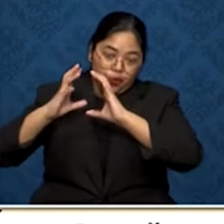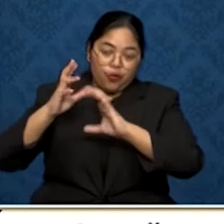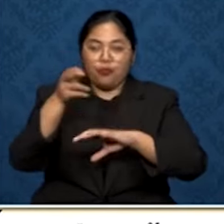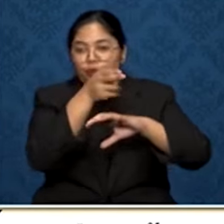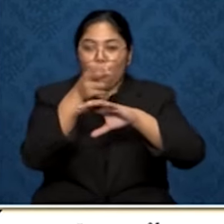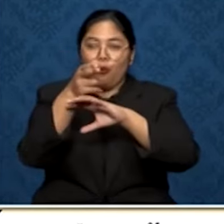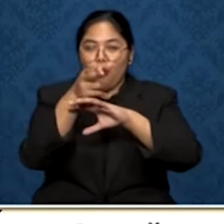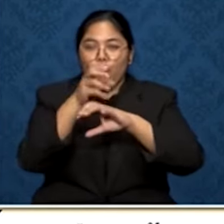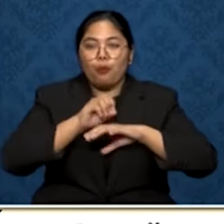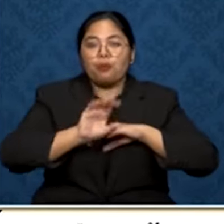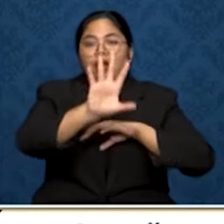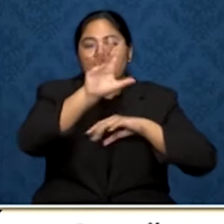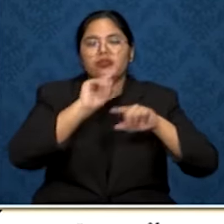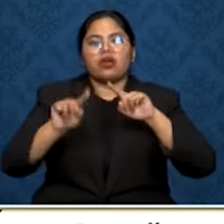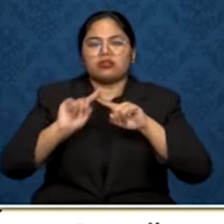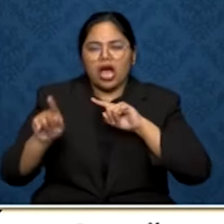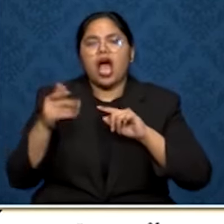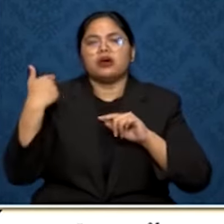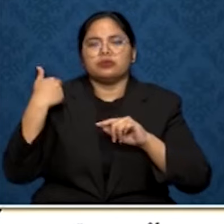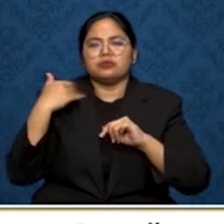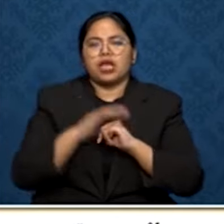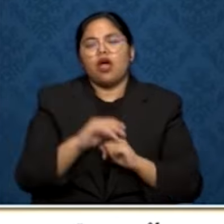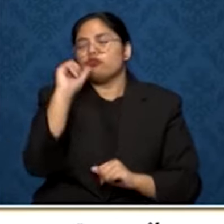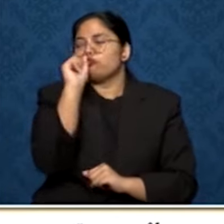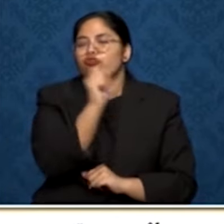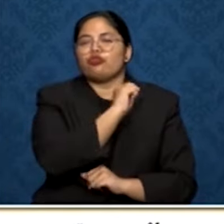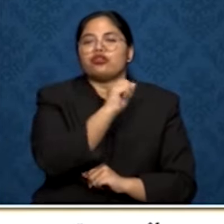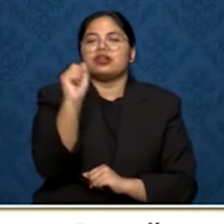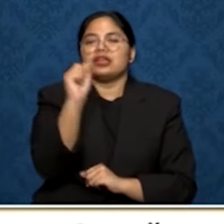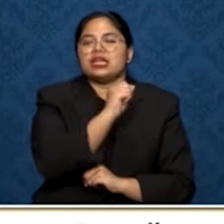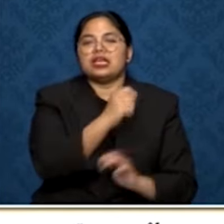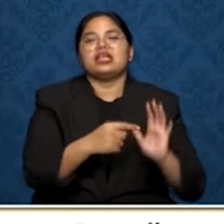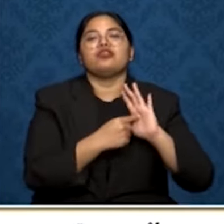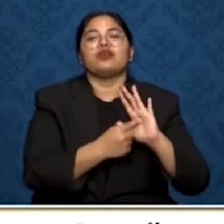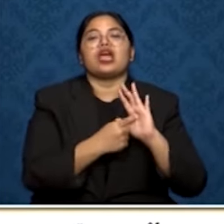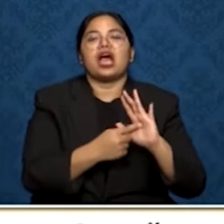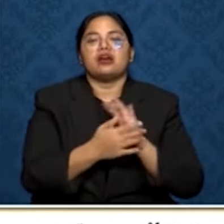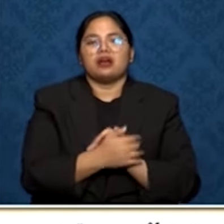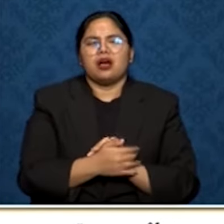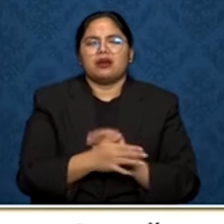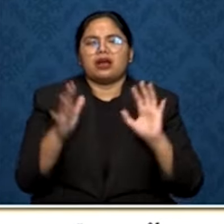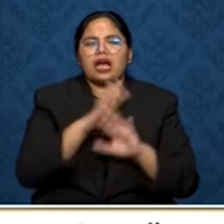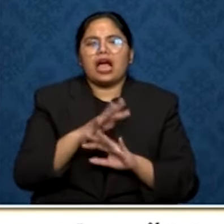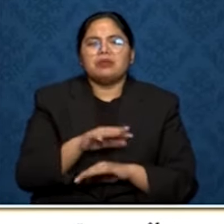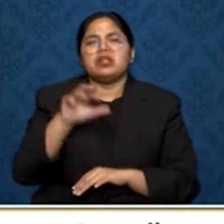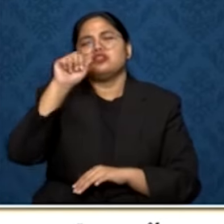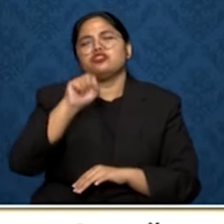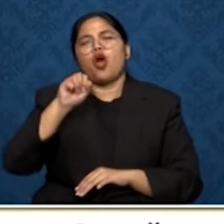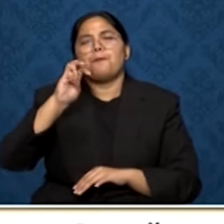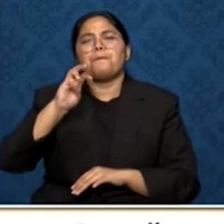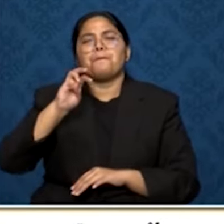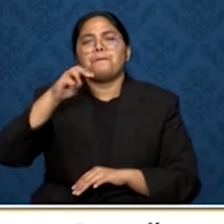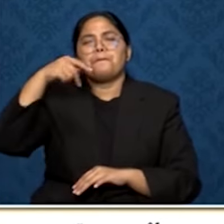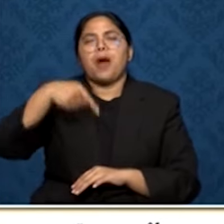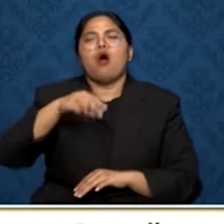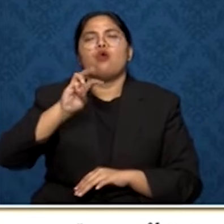แล้วก็ Cross the border ดนตรี เป็ต้นนะครั เพื่ให้เกิดSoft Power ที่เป็น Demandือกท่